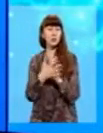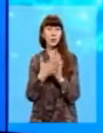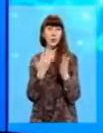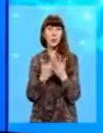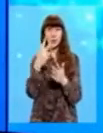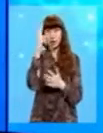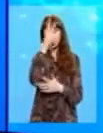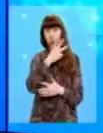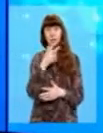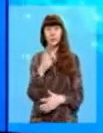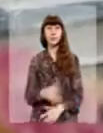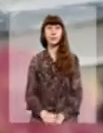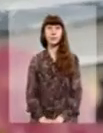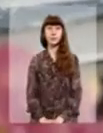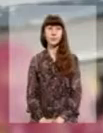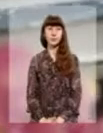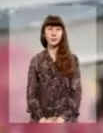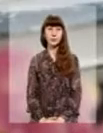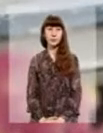около 3 лет.